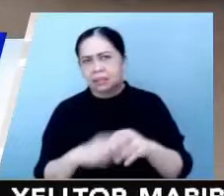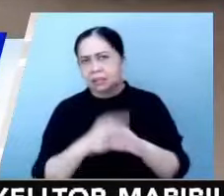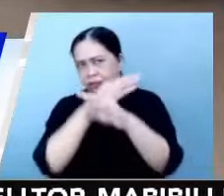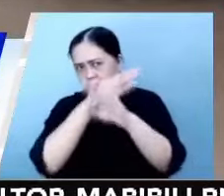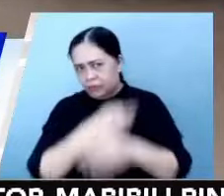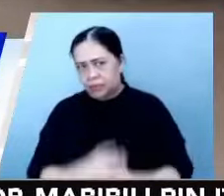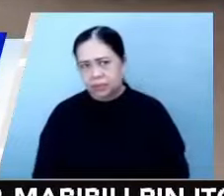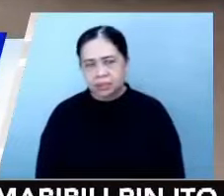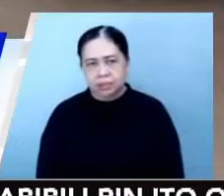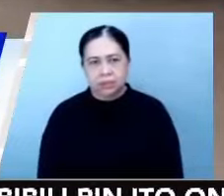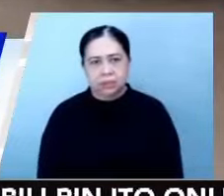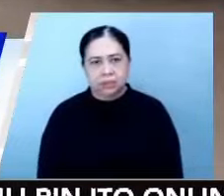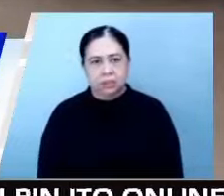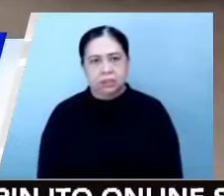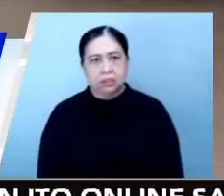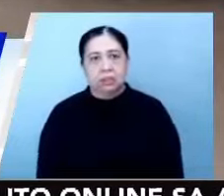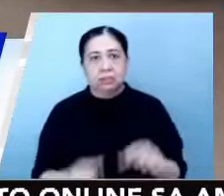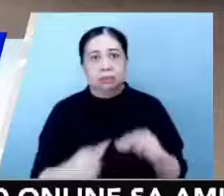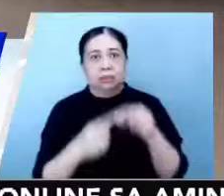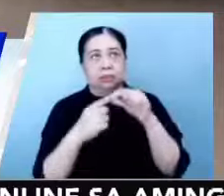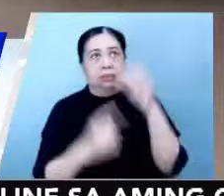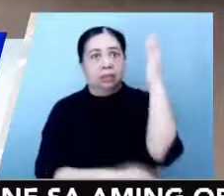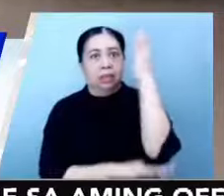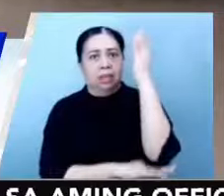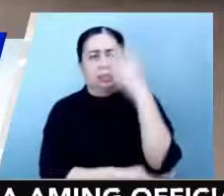na pagtanghali, mainit na. Ito,